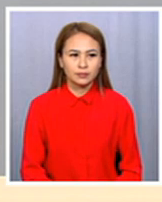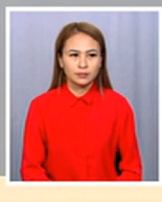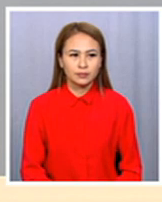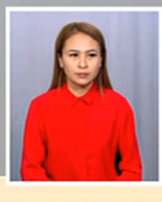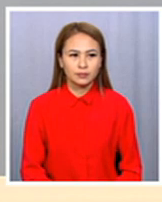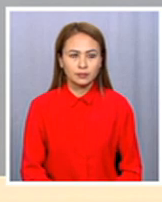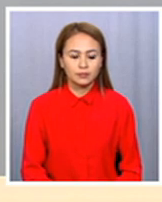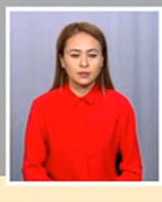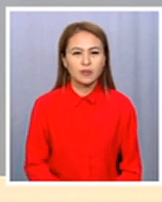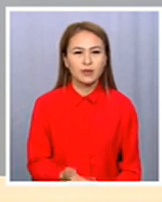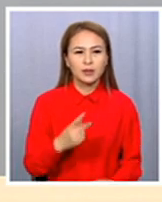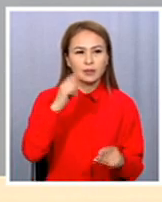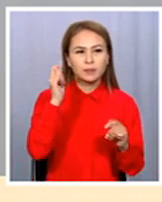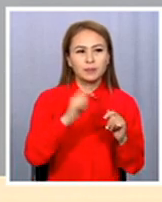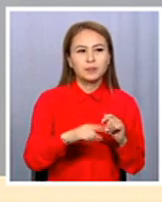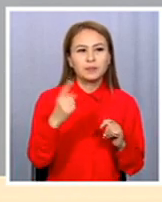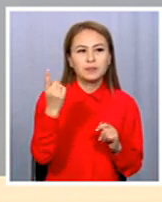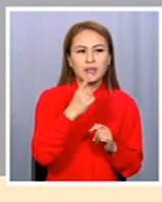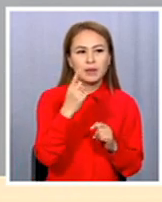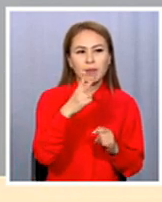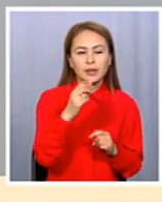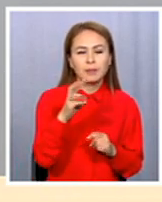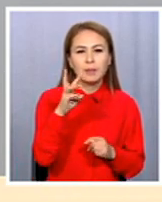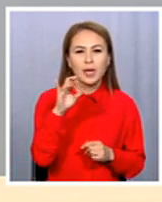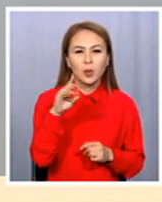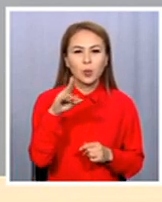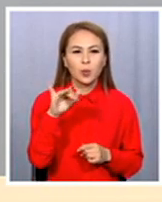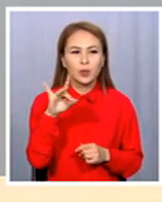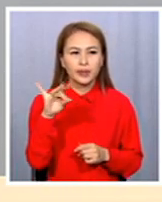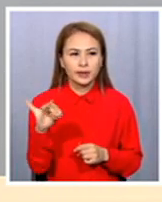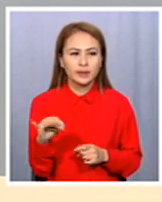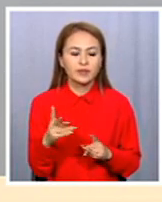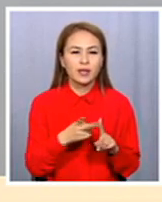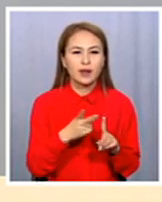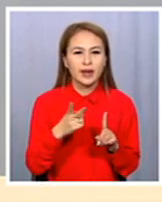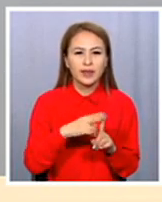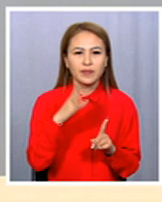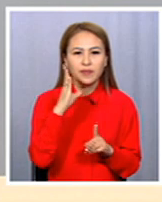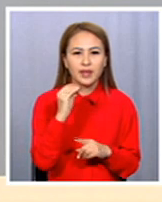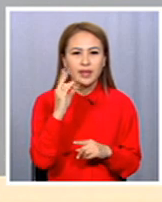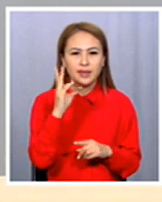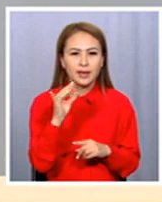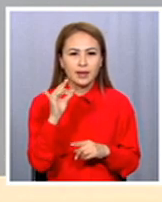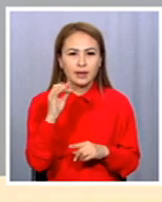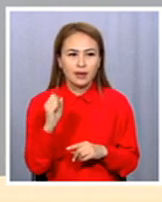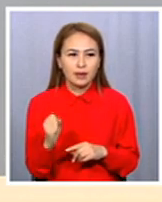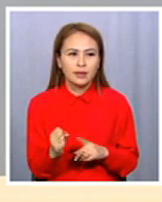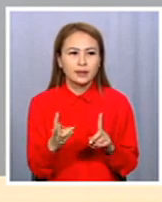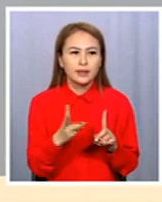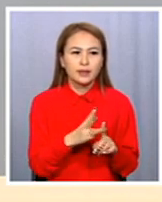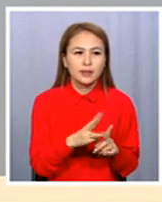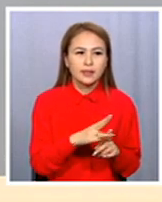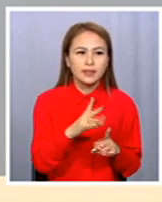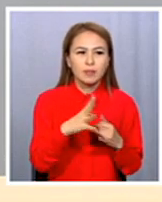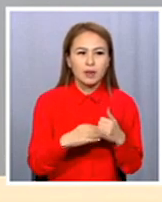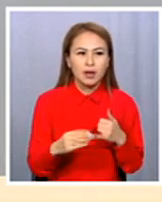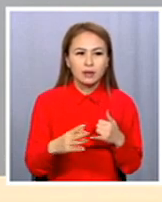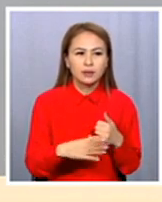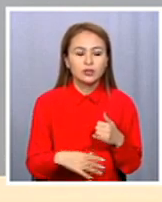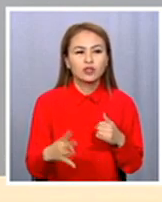Давайте проверим. Первая планета – это Меркурий, вторая планета – Венера, третья планета –